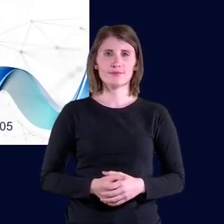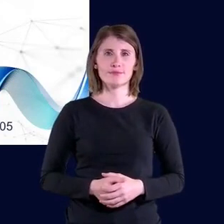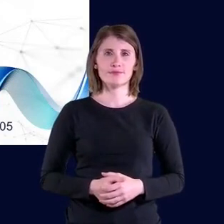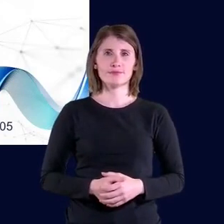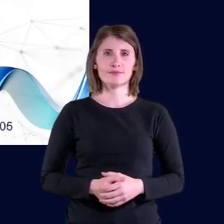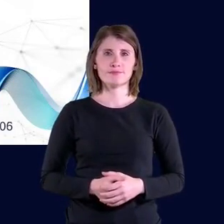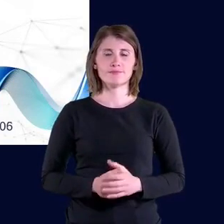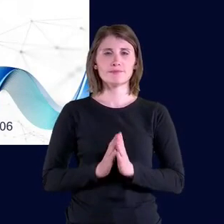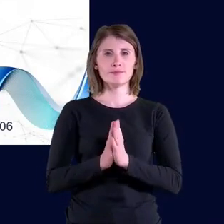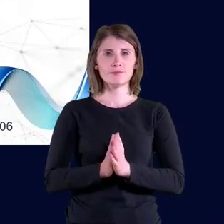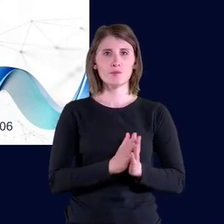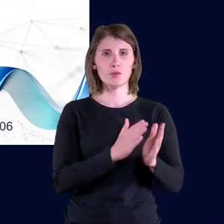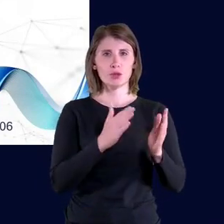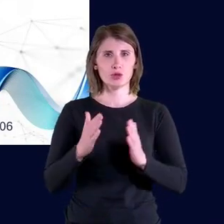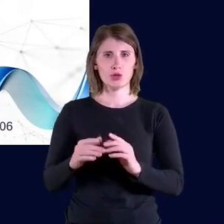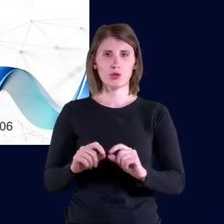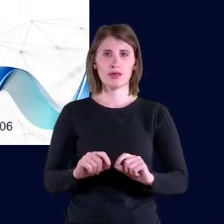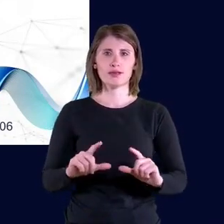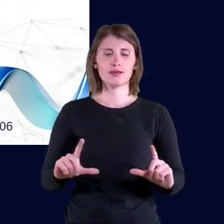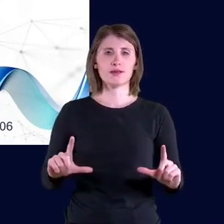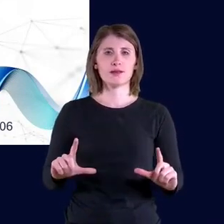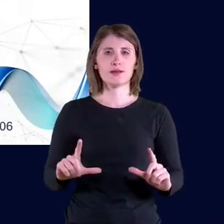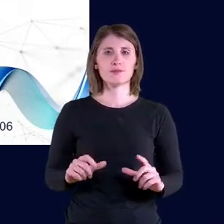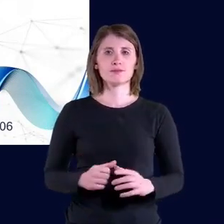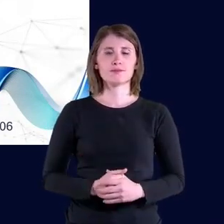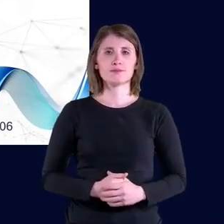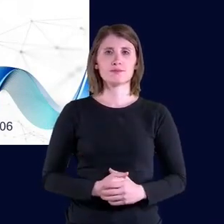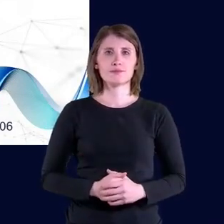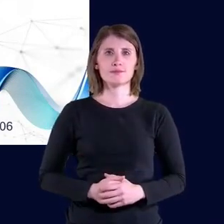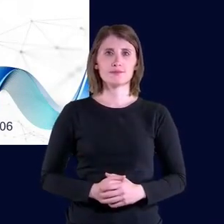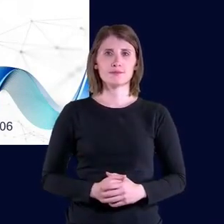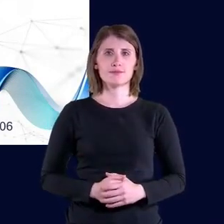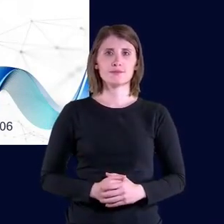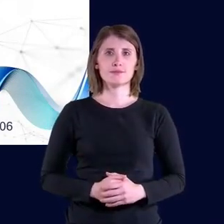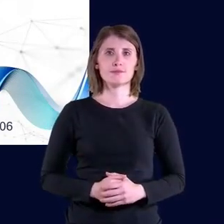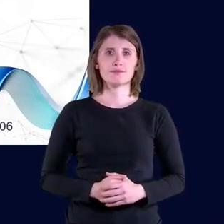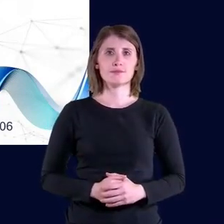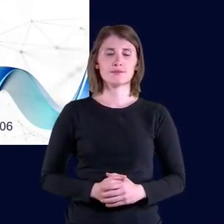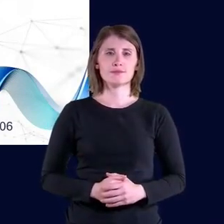Poproszę o kolejny slajd co